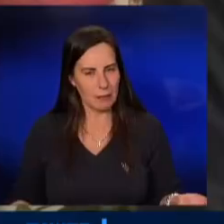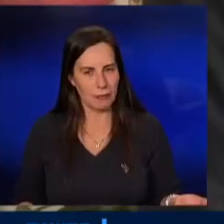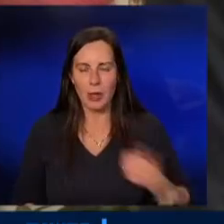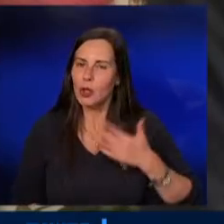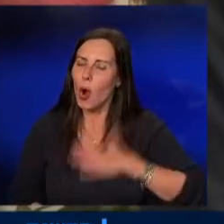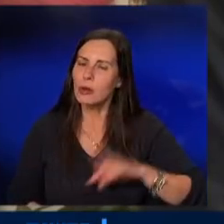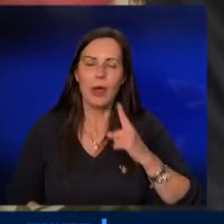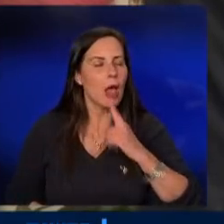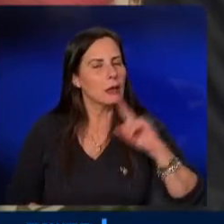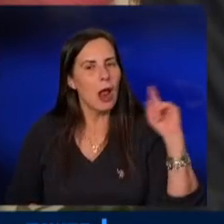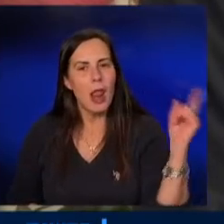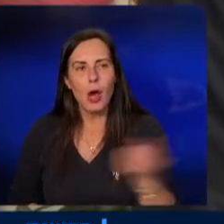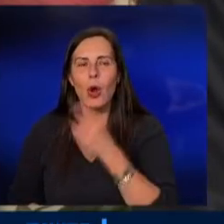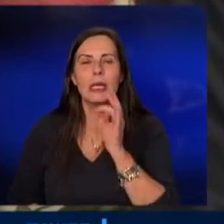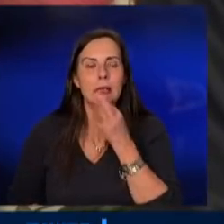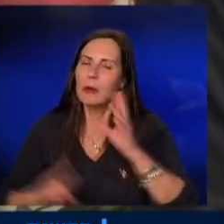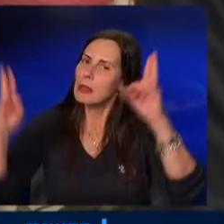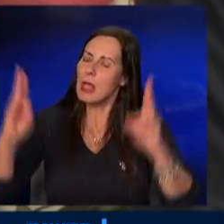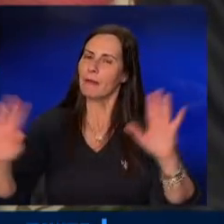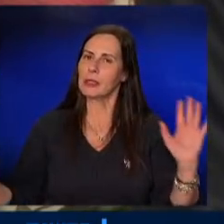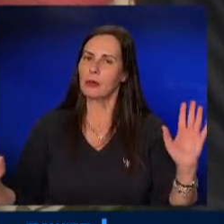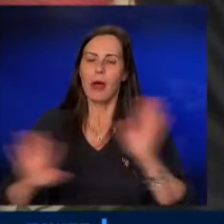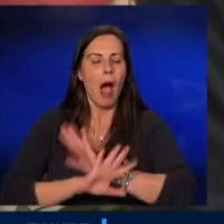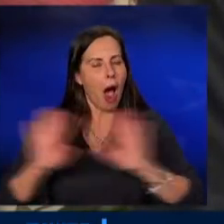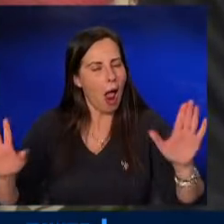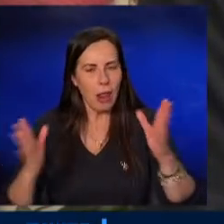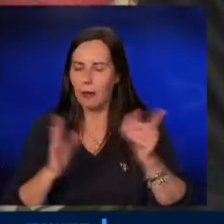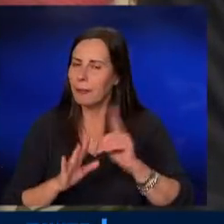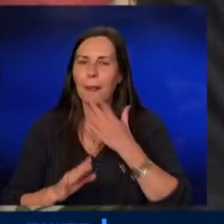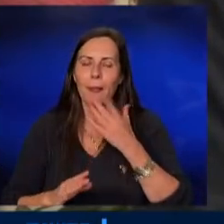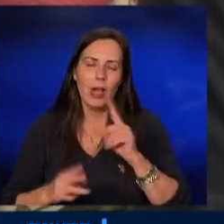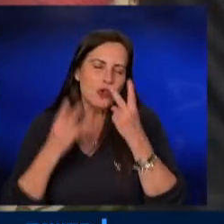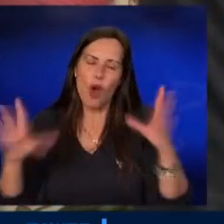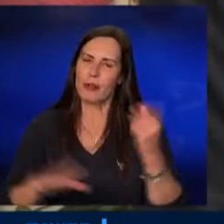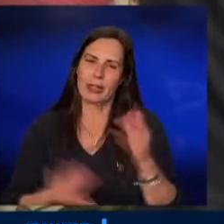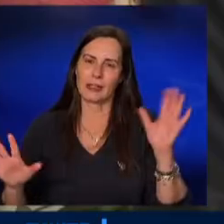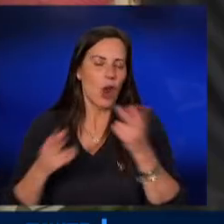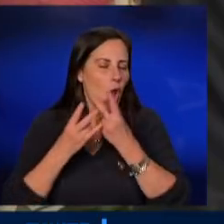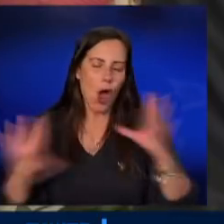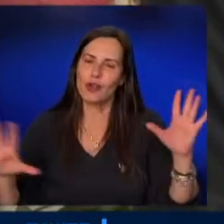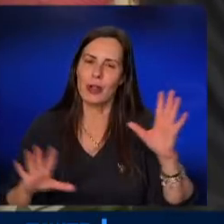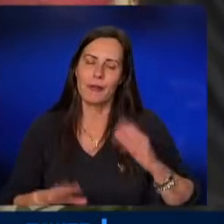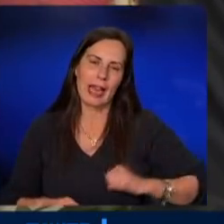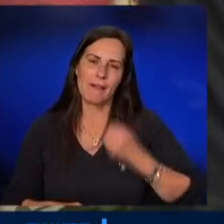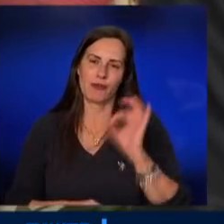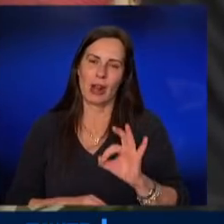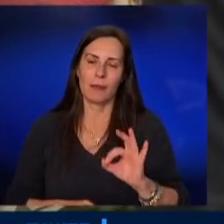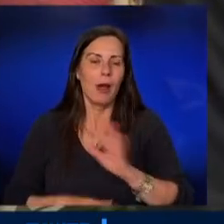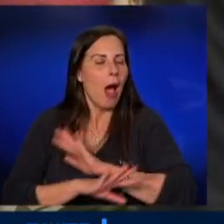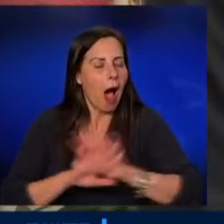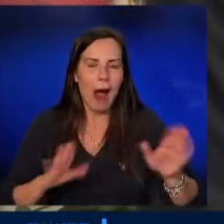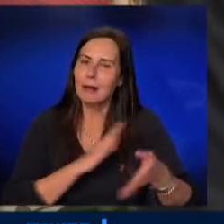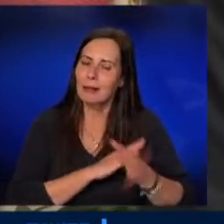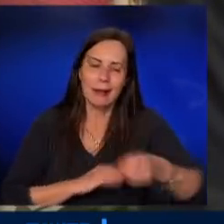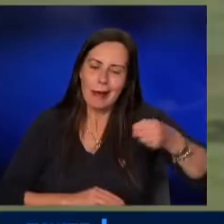רוצה מכאן לפנות לכל בני הנוער, תפסיקו, אל תתפתו יותר, זה לא שווה את הכסף ולא שווה את הכאב לב שלכם. אל תצאו יותר